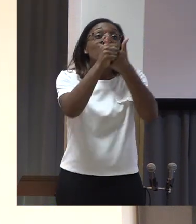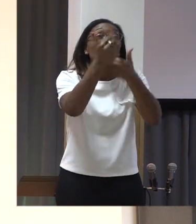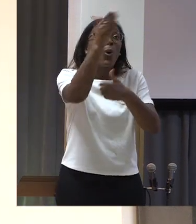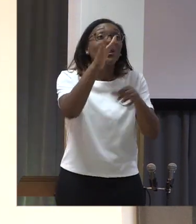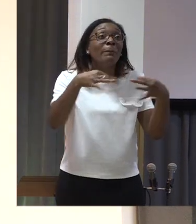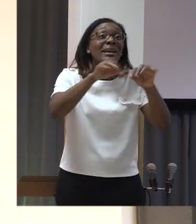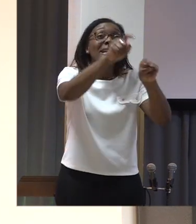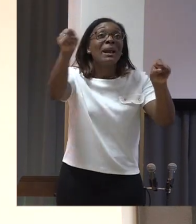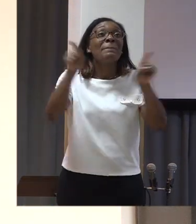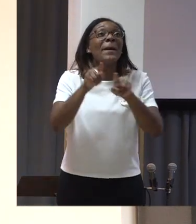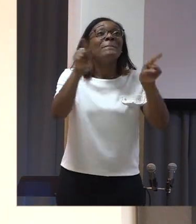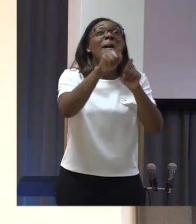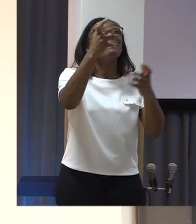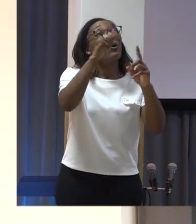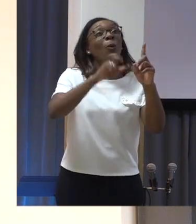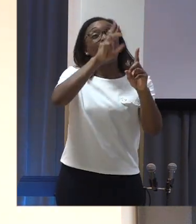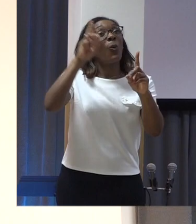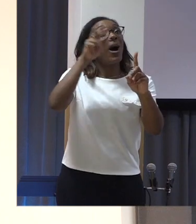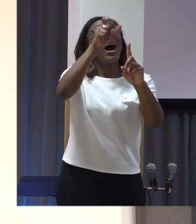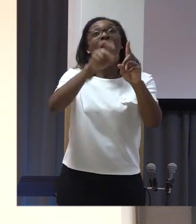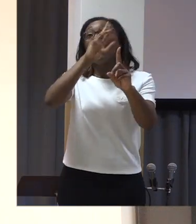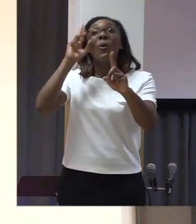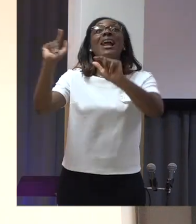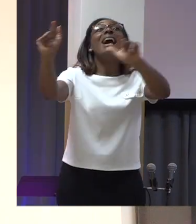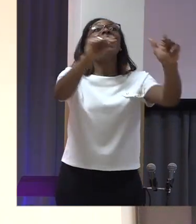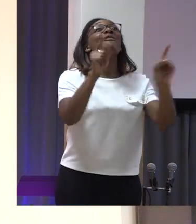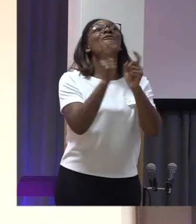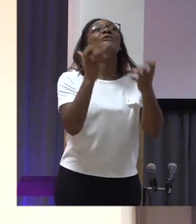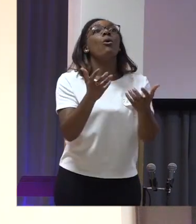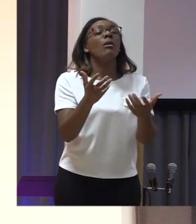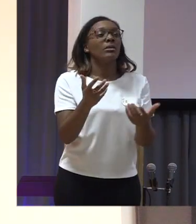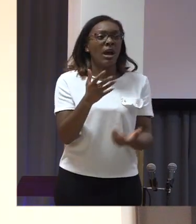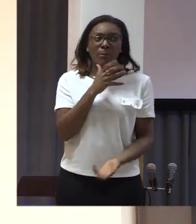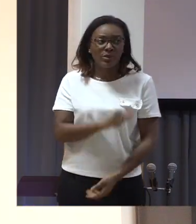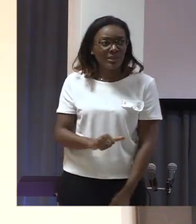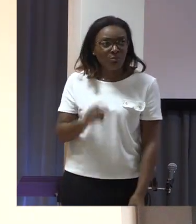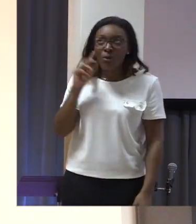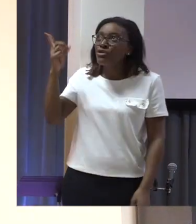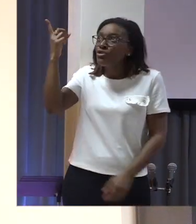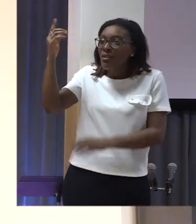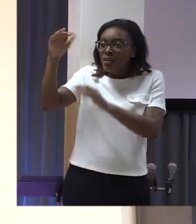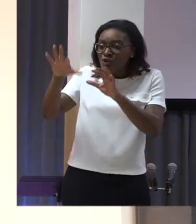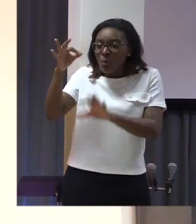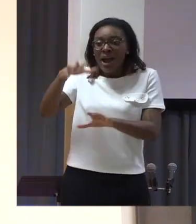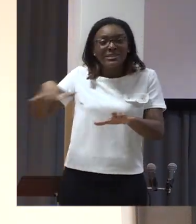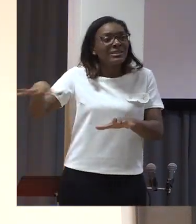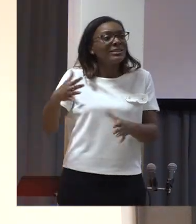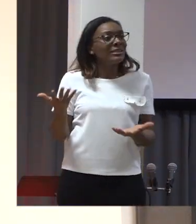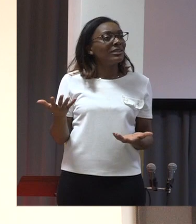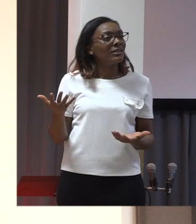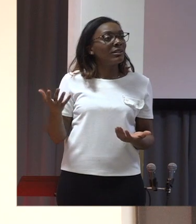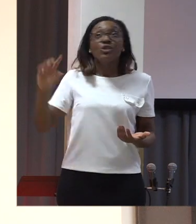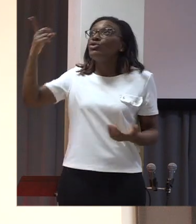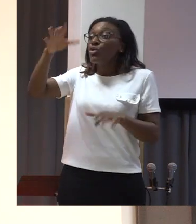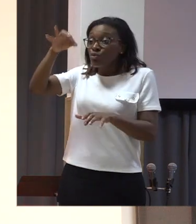Israël voulait être comme les autres nations, mais ils ont oublié qu'ils ne pouvaient pas être comme les autres nations. C'était le peuple élu de